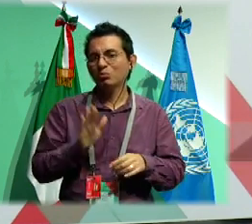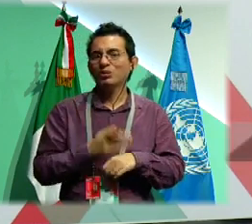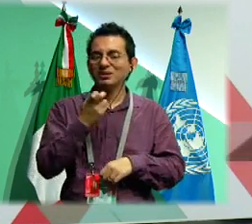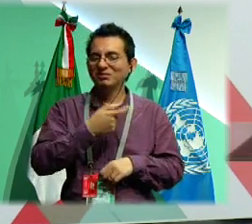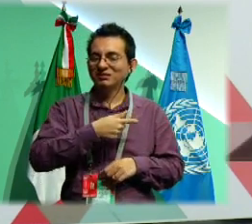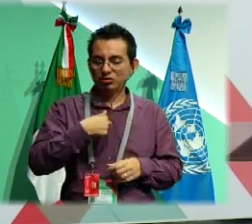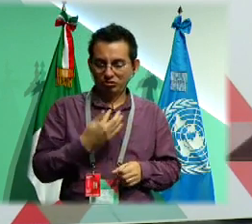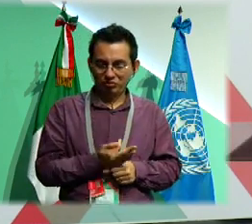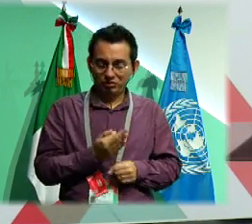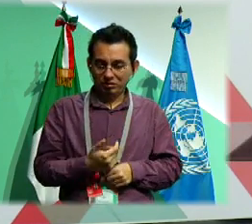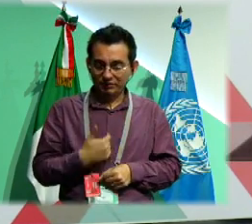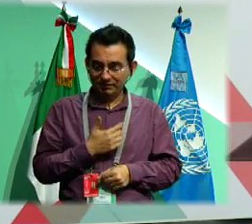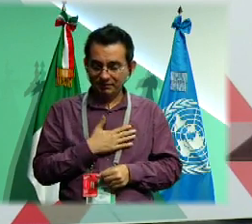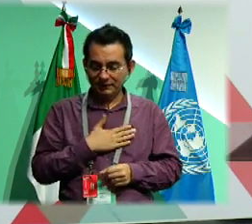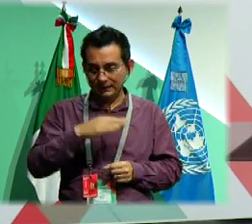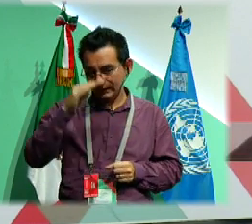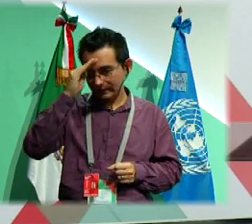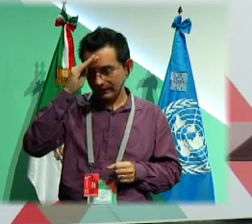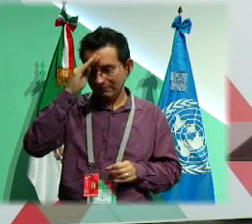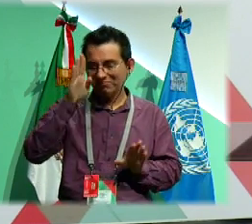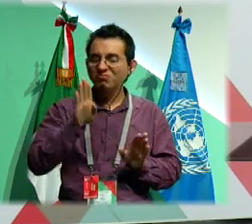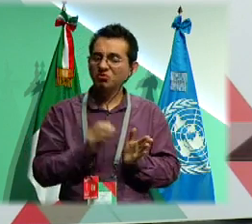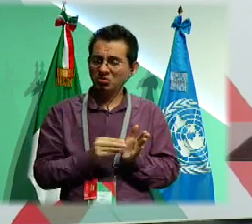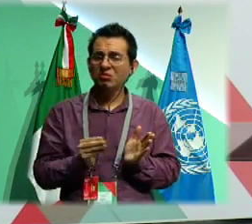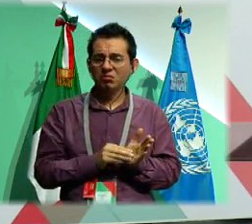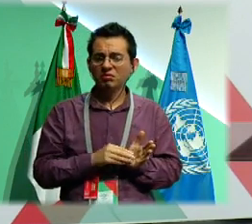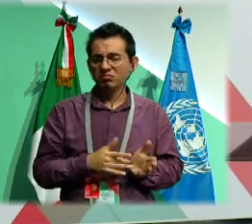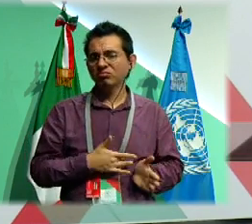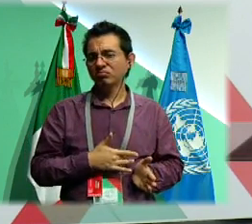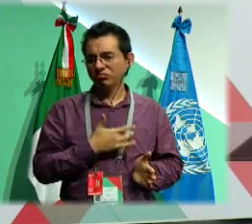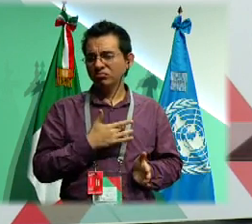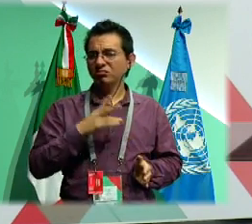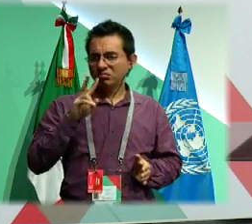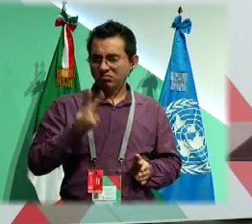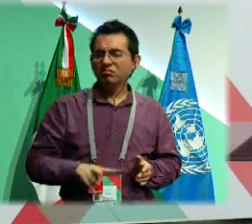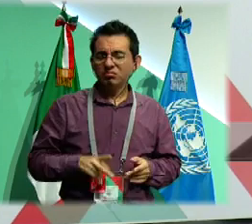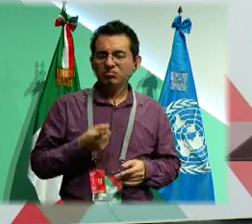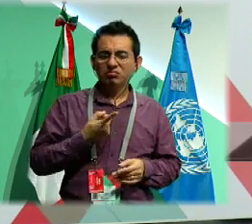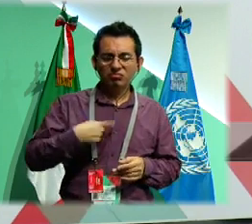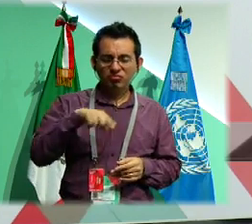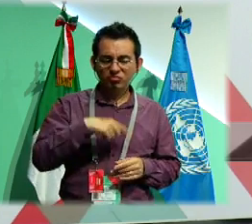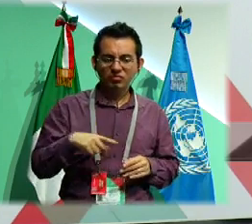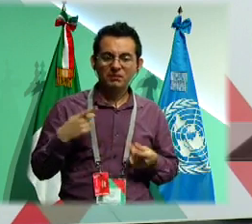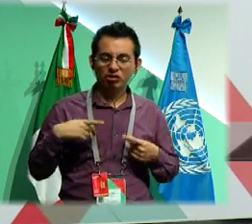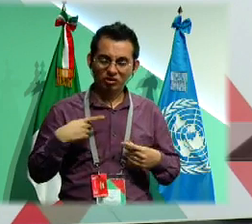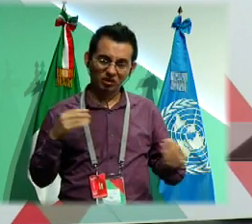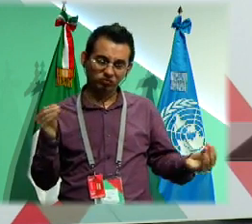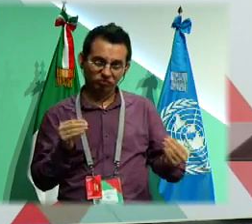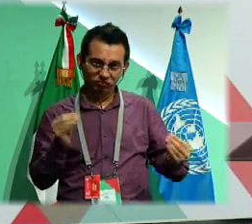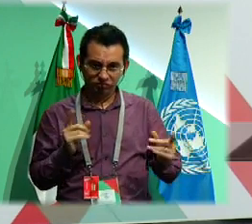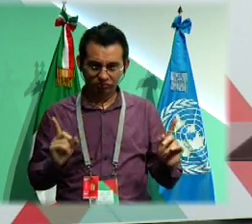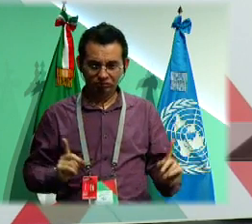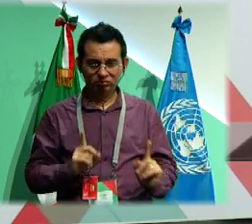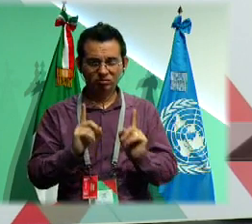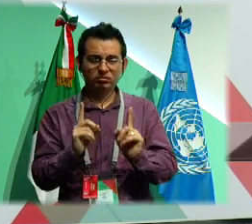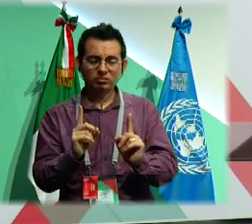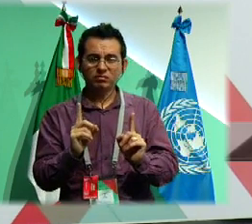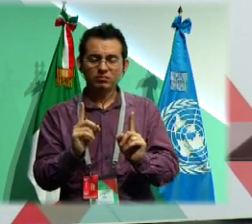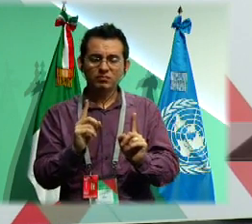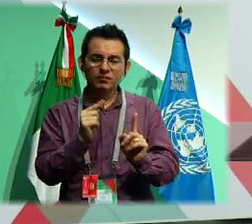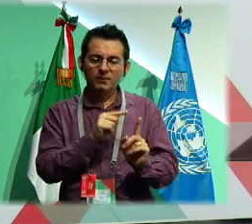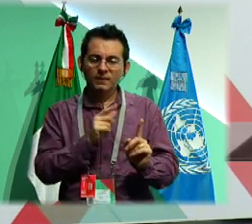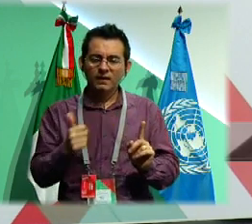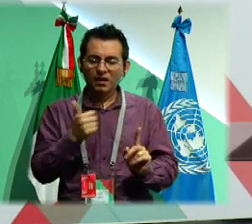toujours cela de la façon suivante. Les négociateurs commerciaux doivent apprendre de l'Internet parce que